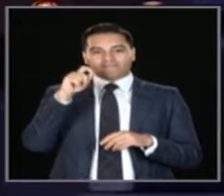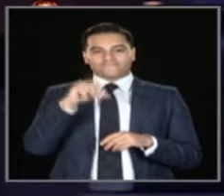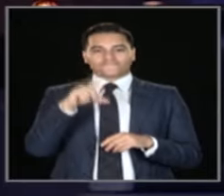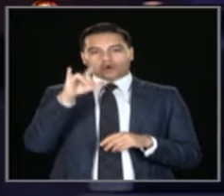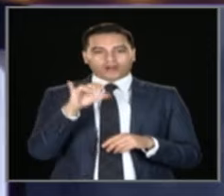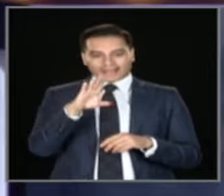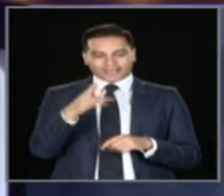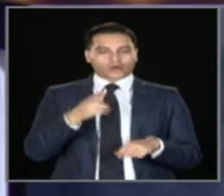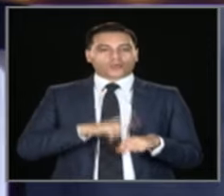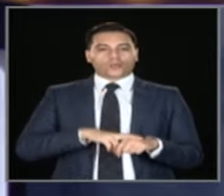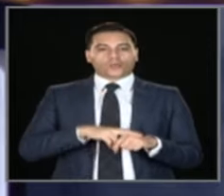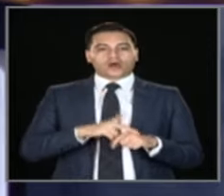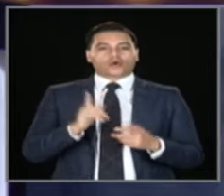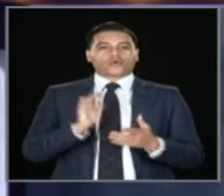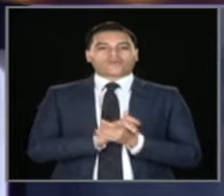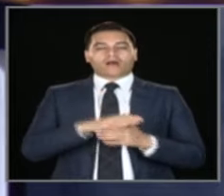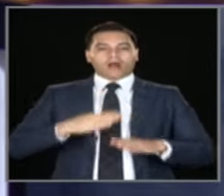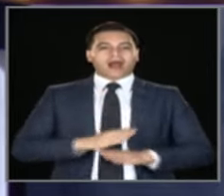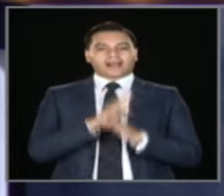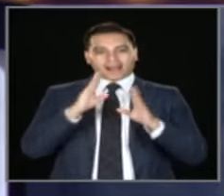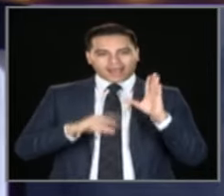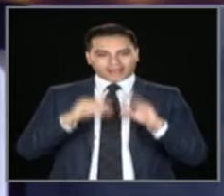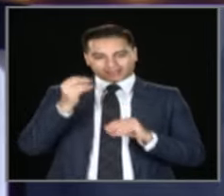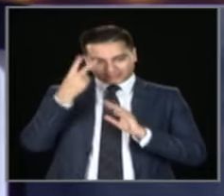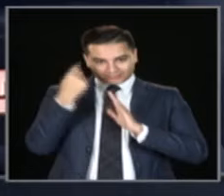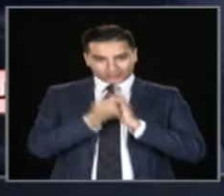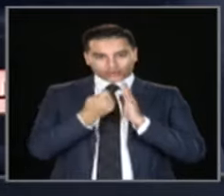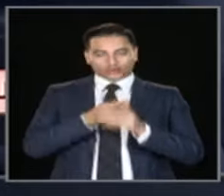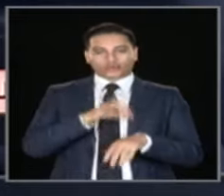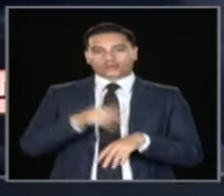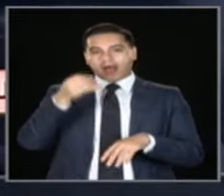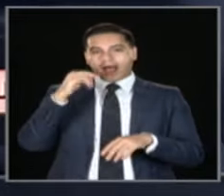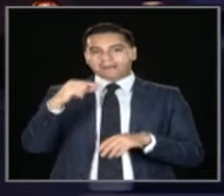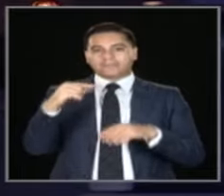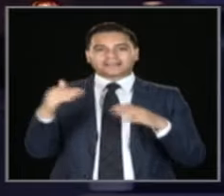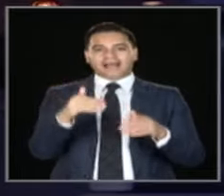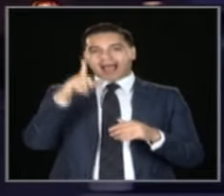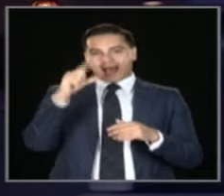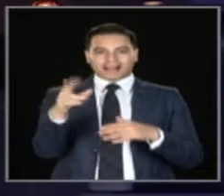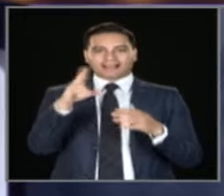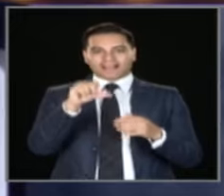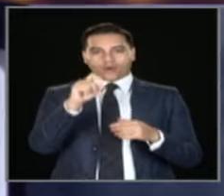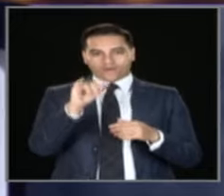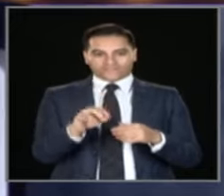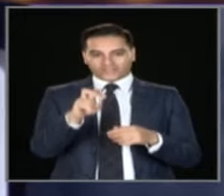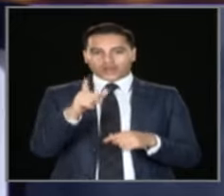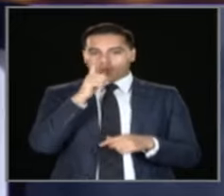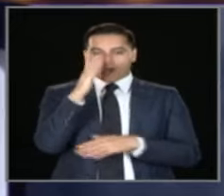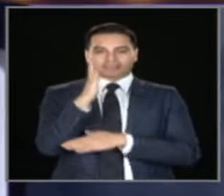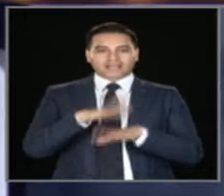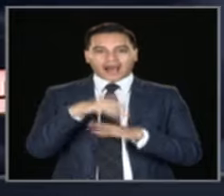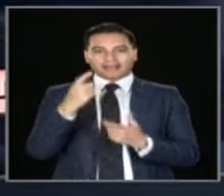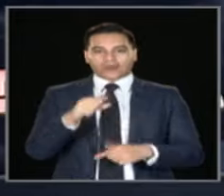رفقاء الليل للدكتور أحمد خالد توفيق. ما هي اللغة الرسمية لدولة البرازيل؟ سؤال.